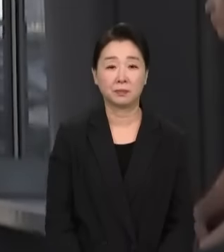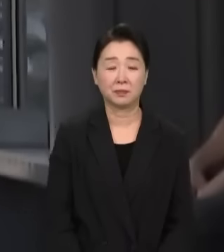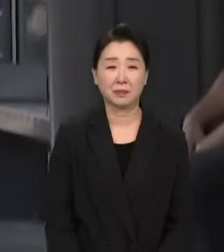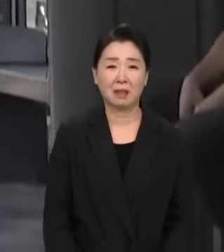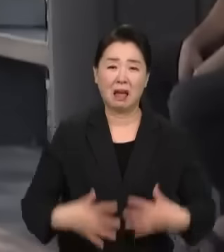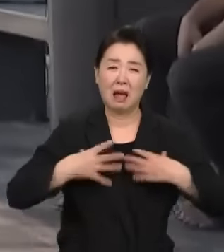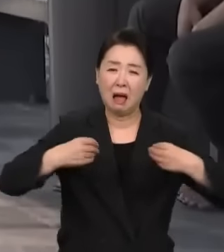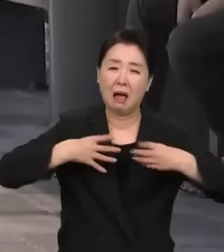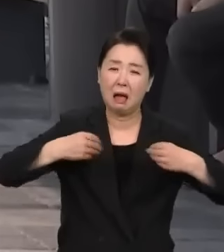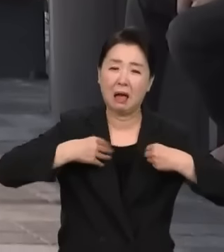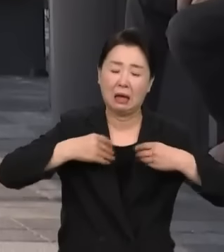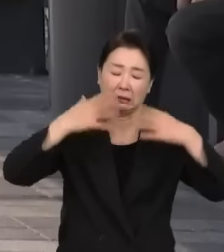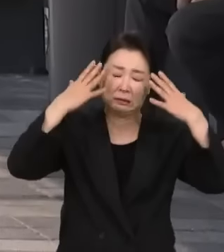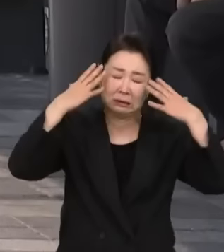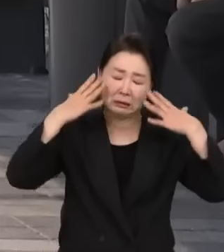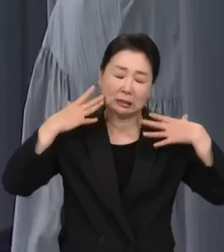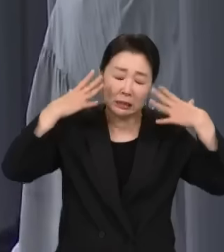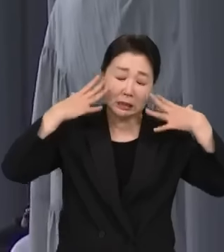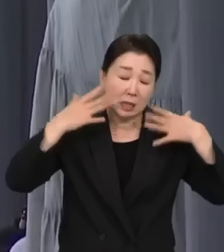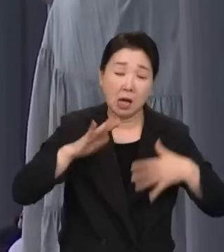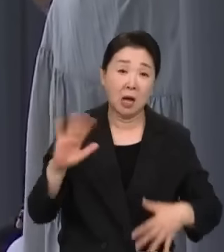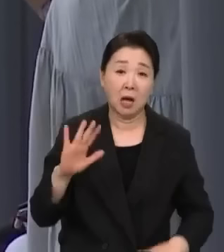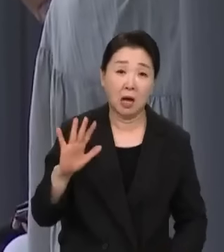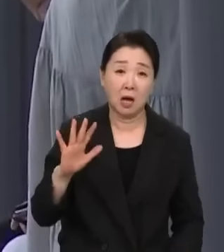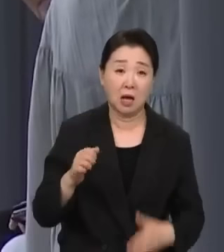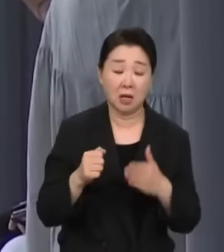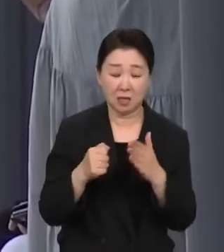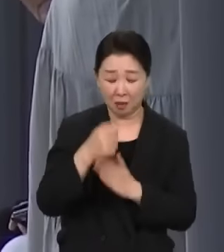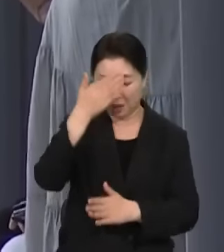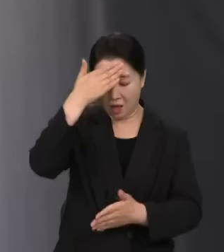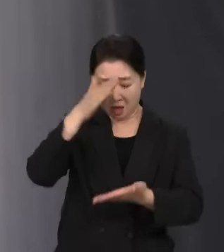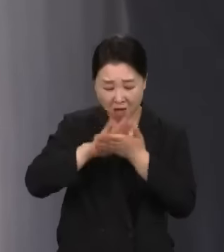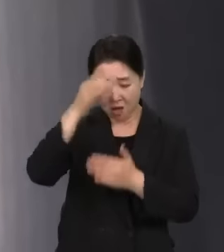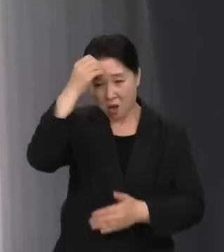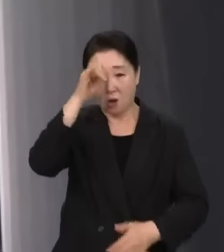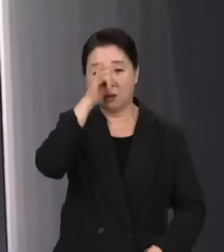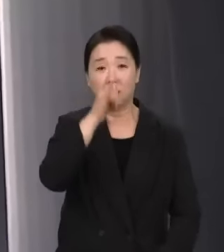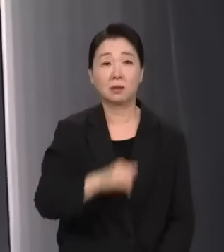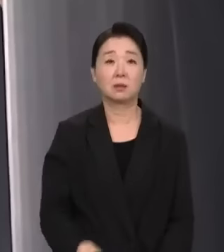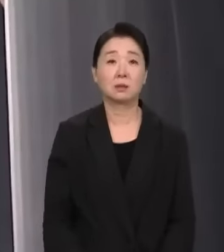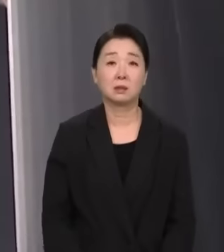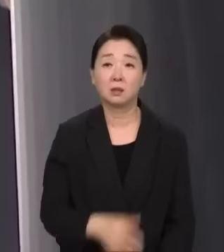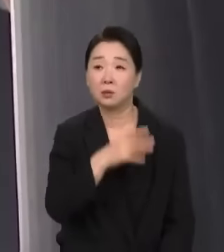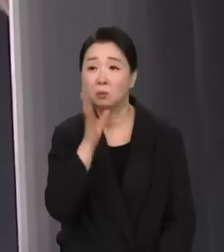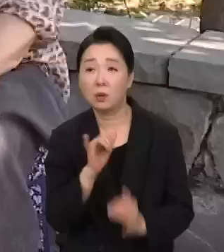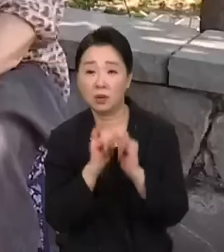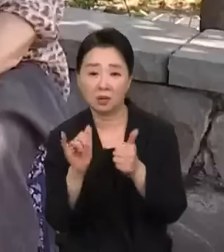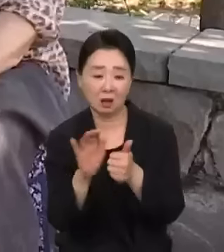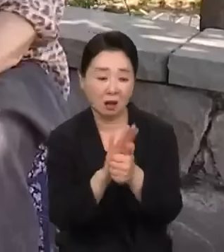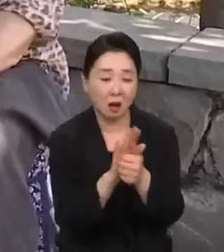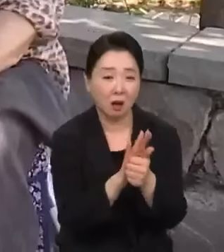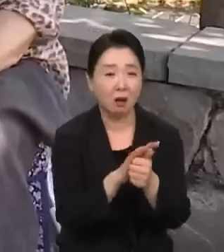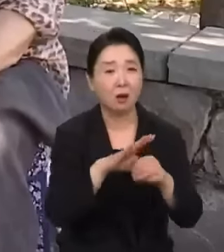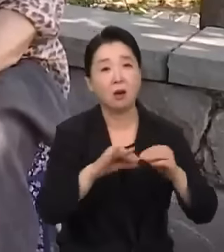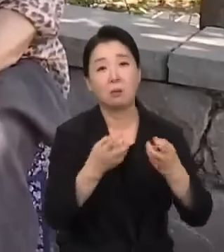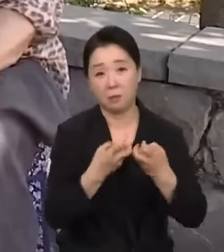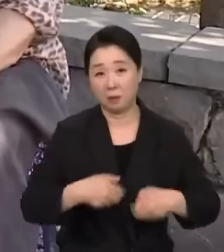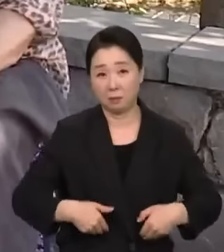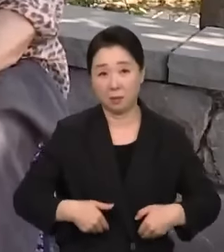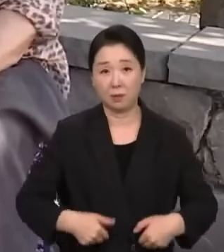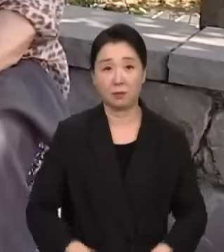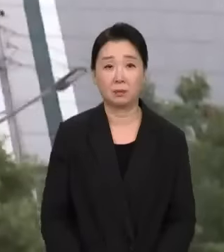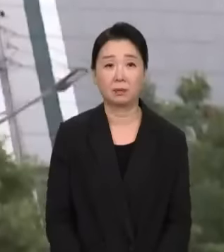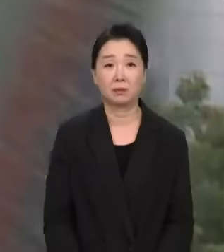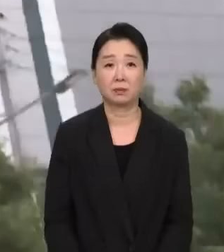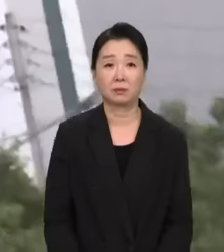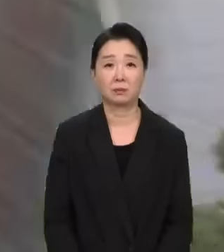사우나 같은 폭염일 때는 땀도 잘 배출되지 않아 온열 질환 위험이 커집니다. 노약자에 대한 대책이 더욱 필요합니다.